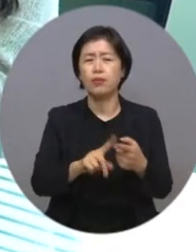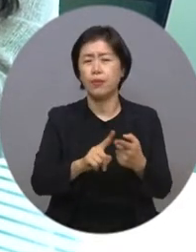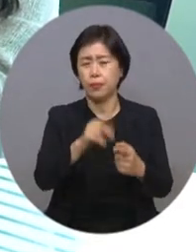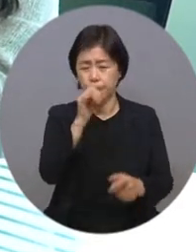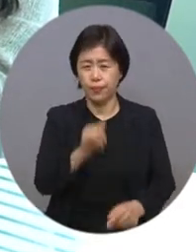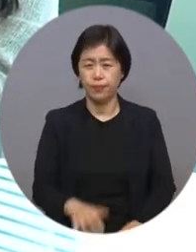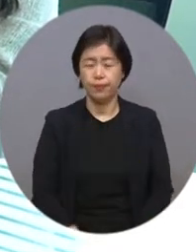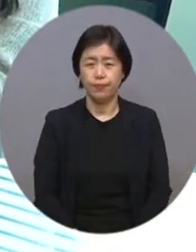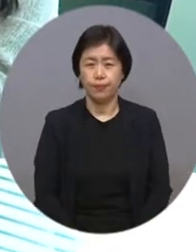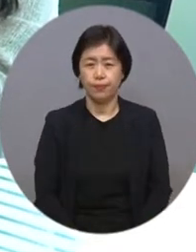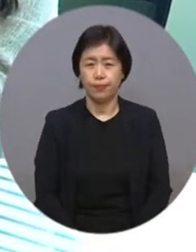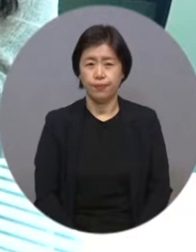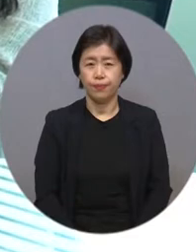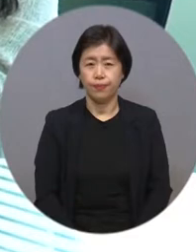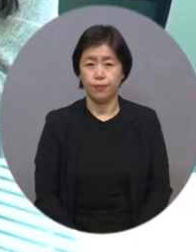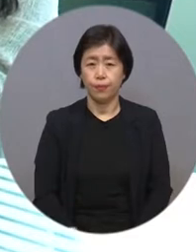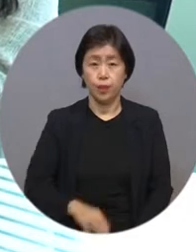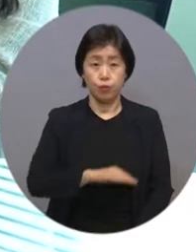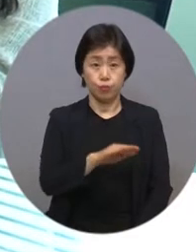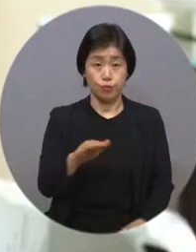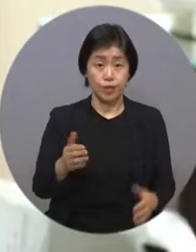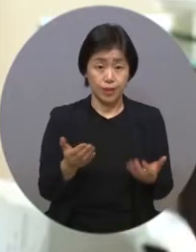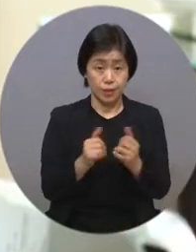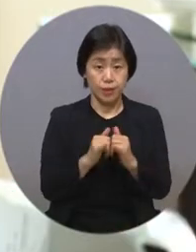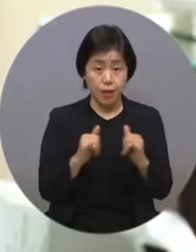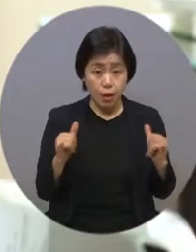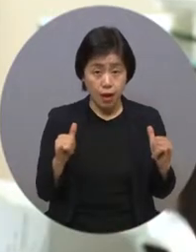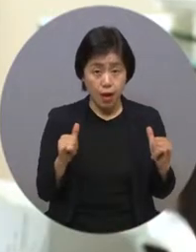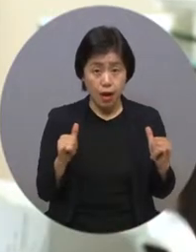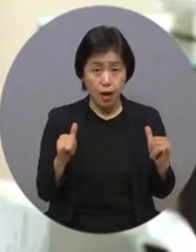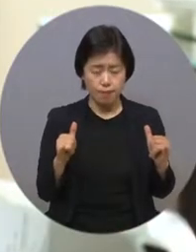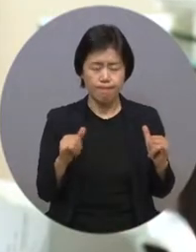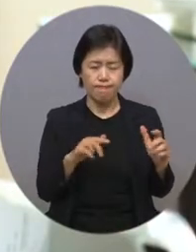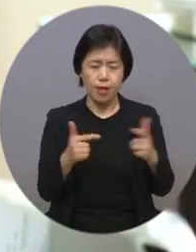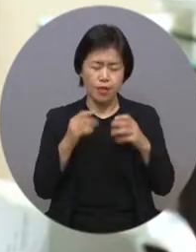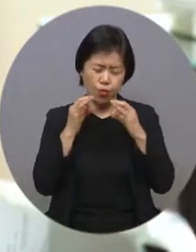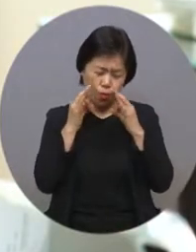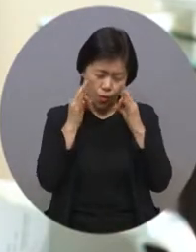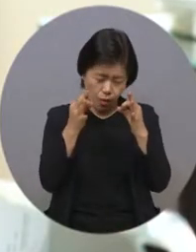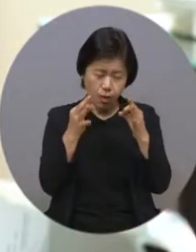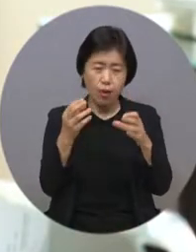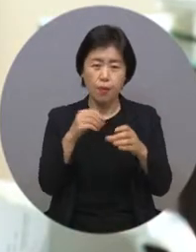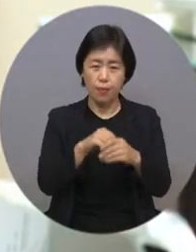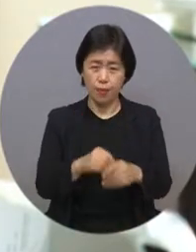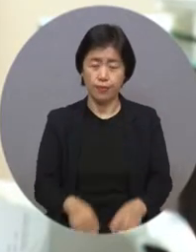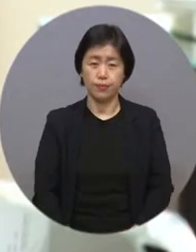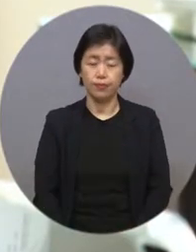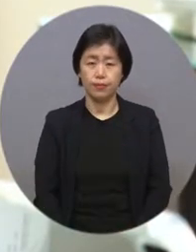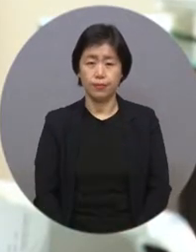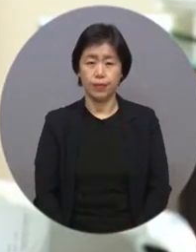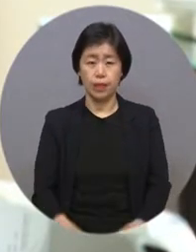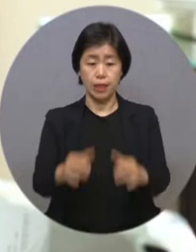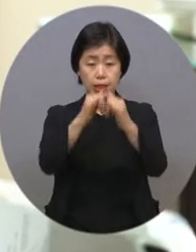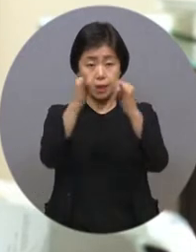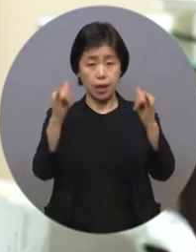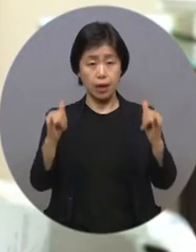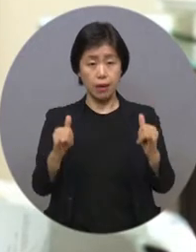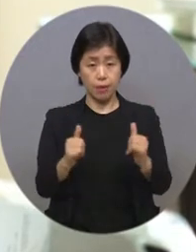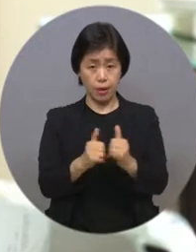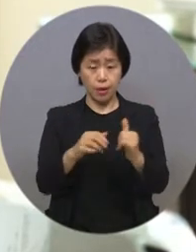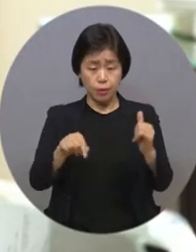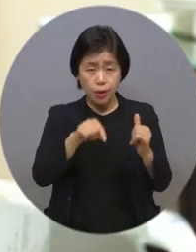하고 있는데요. 그만큼 이제 저희 직원들의 피와 땀이 있다고 생각을 하고요. 사회적 책무를 같이